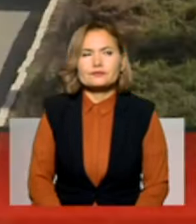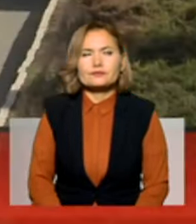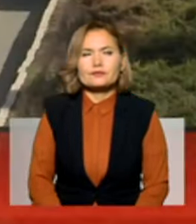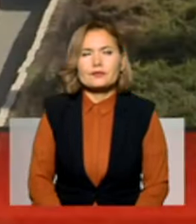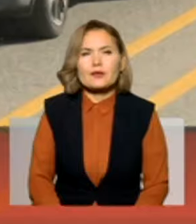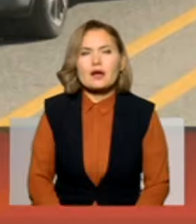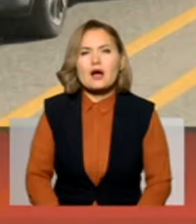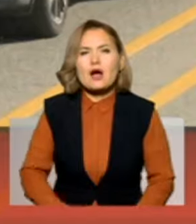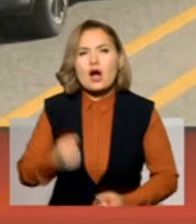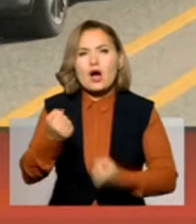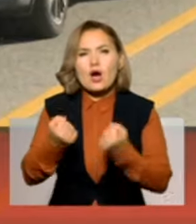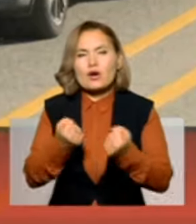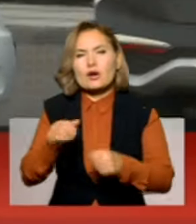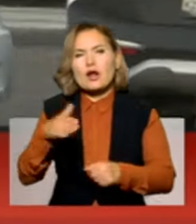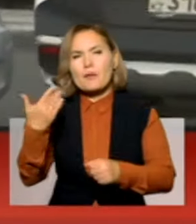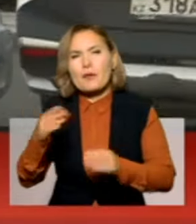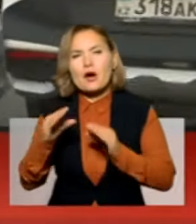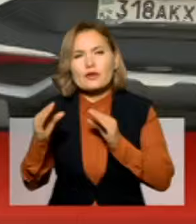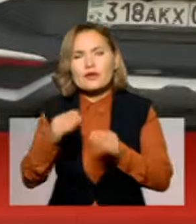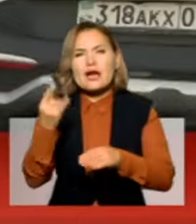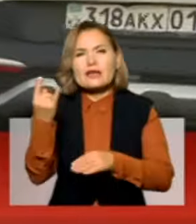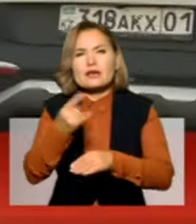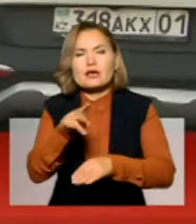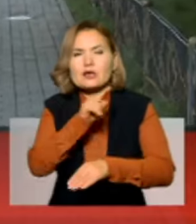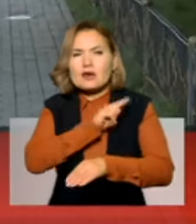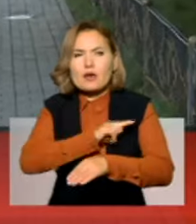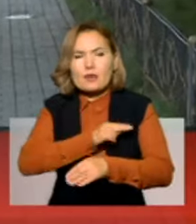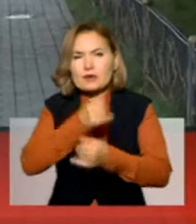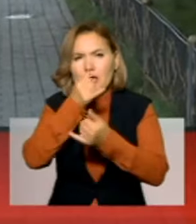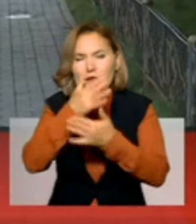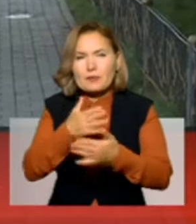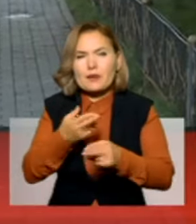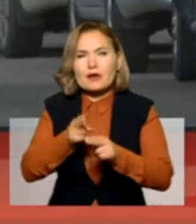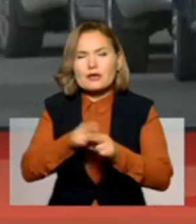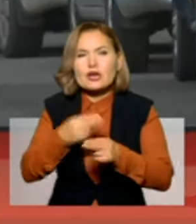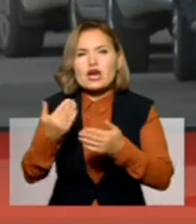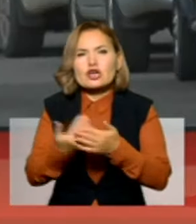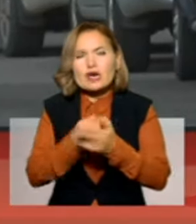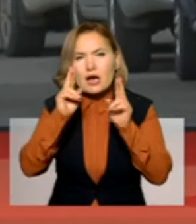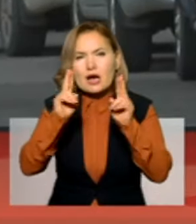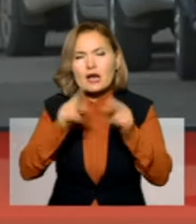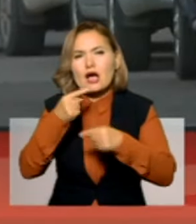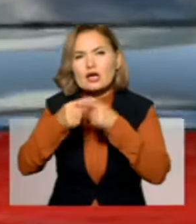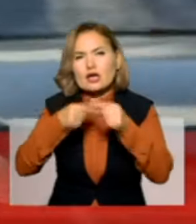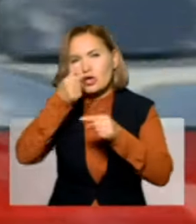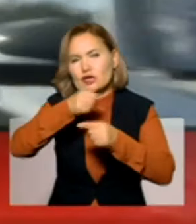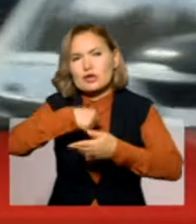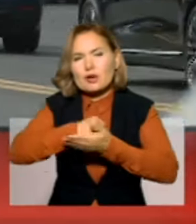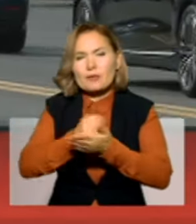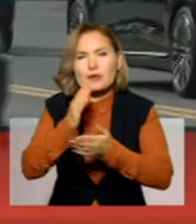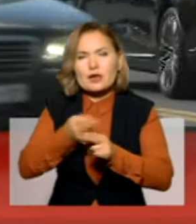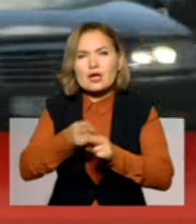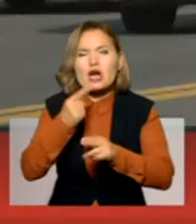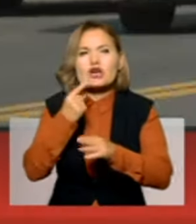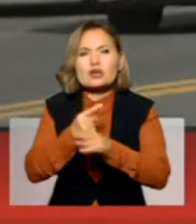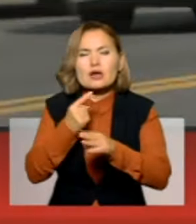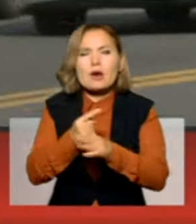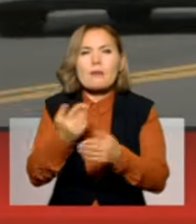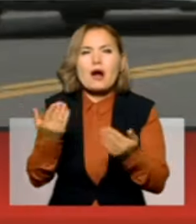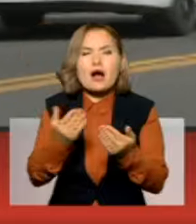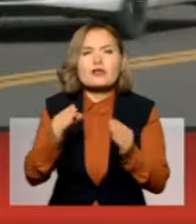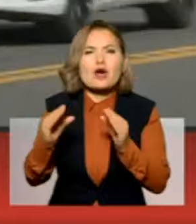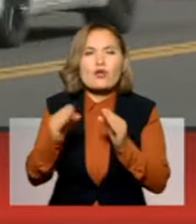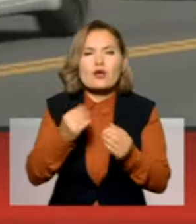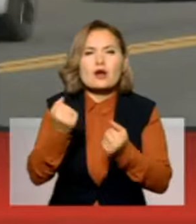Рөлі оң жақты орналасқан көліктер такси қызметін көрсет алмайды. Жаңреже келесі жылы күшінен енді. Шектеу тағы қандай